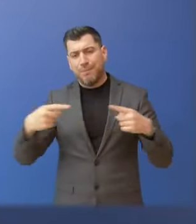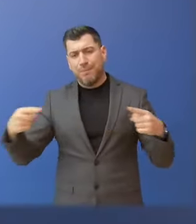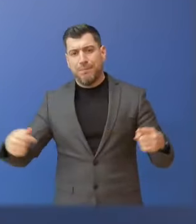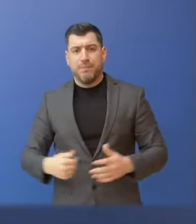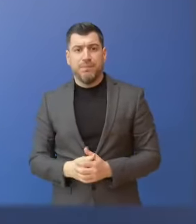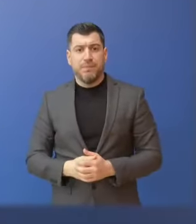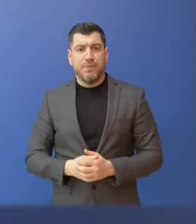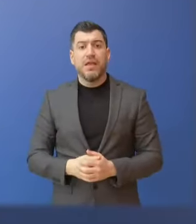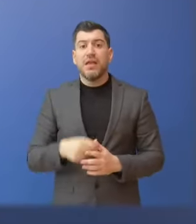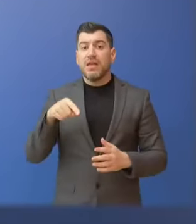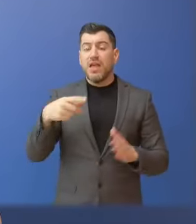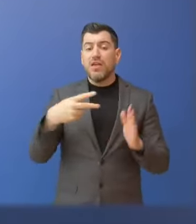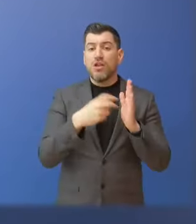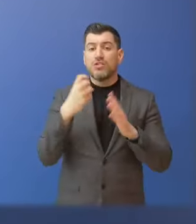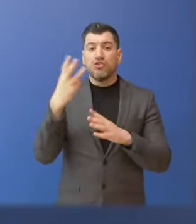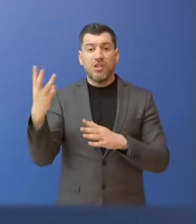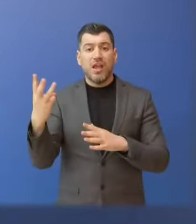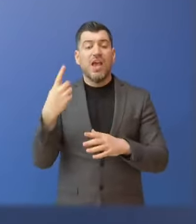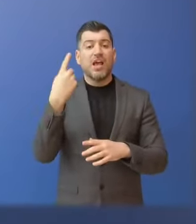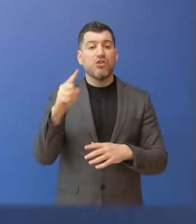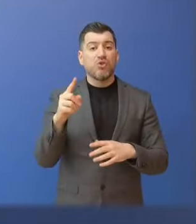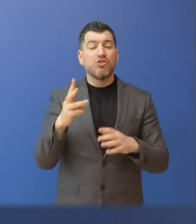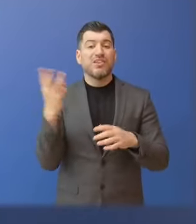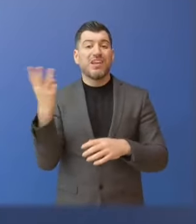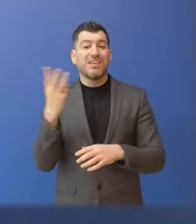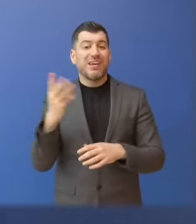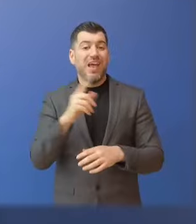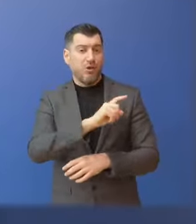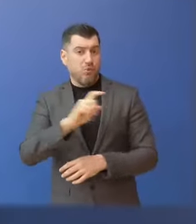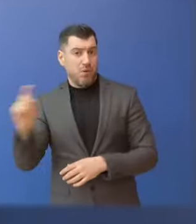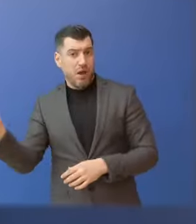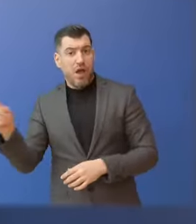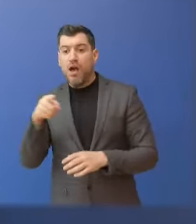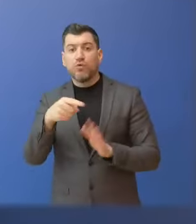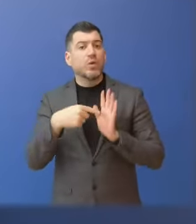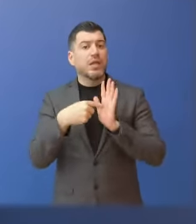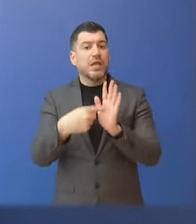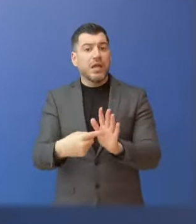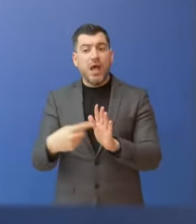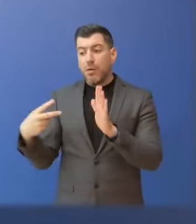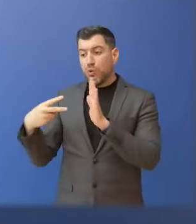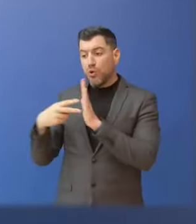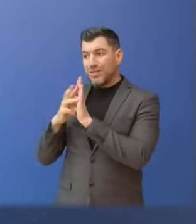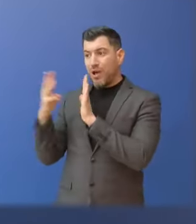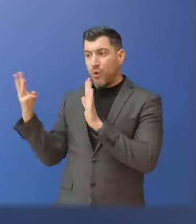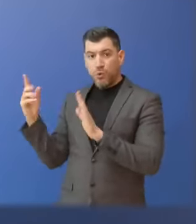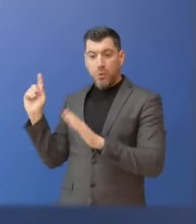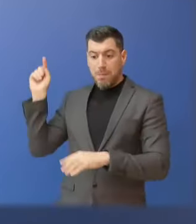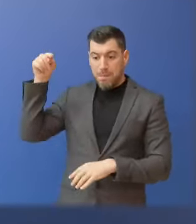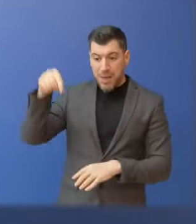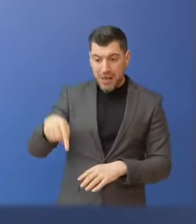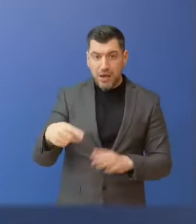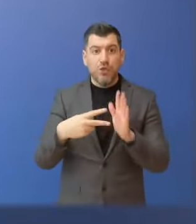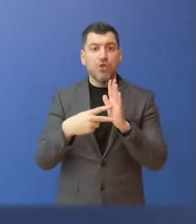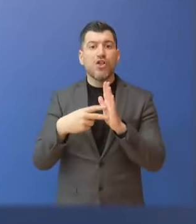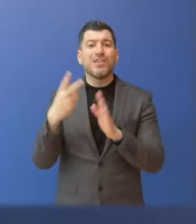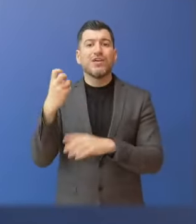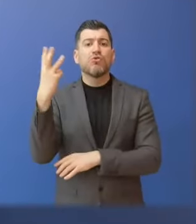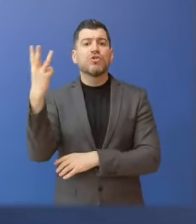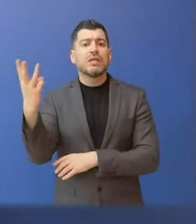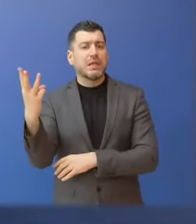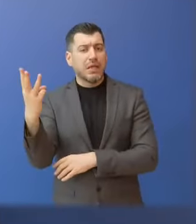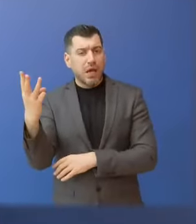133 εκατομ 525.000 αυτό σημαίνει από το 2018 μέχρι το 2023 η